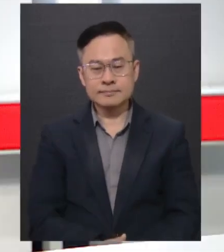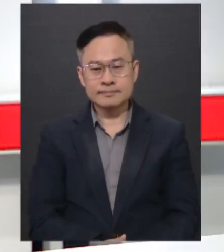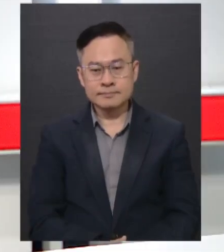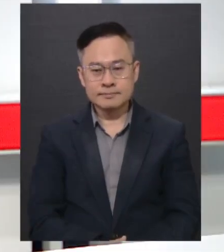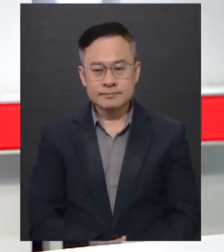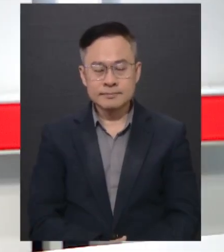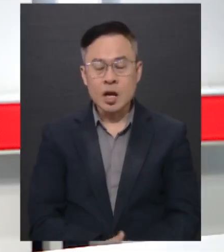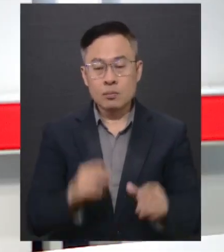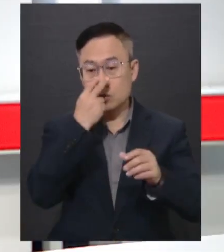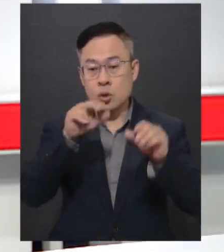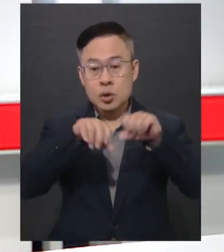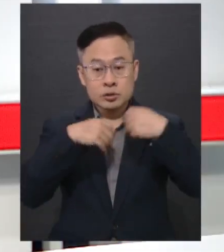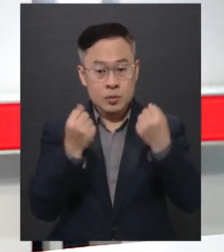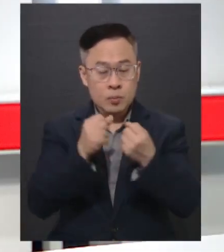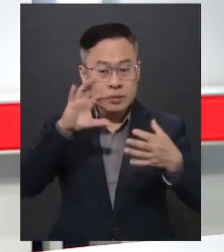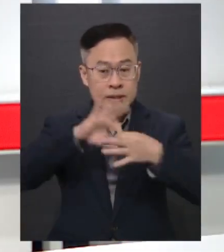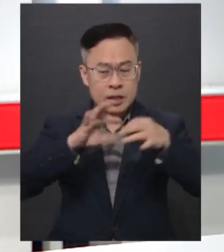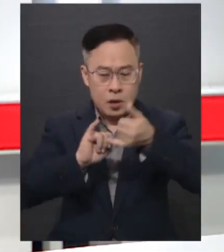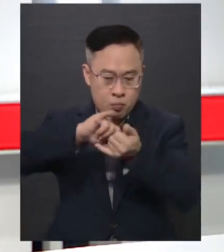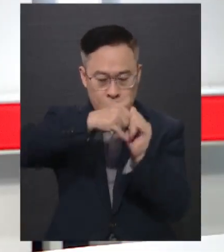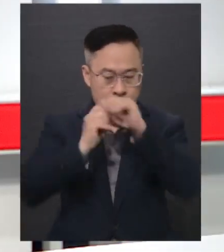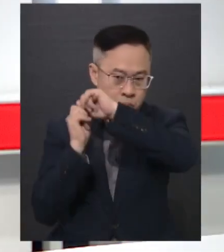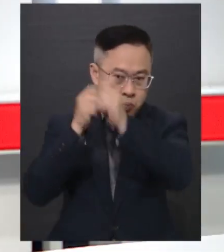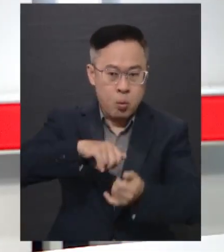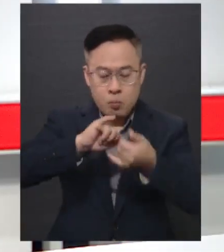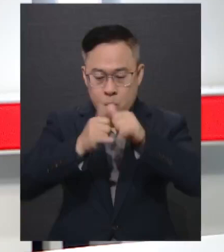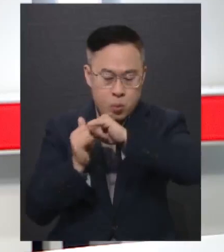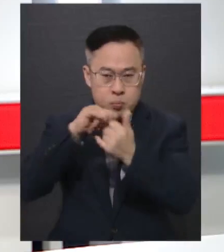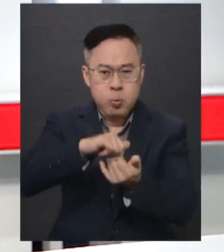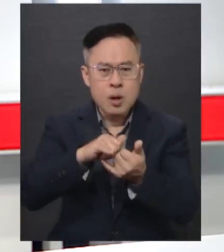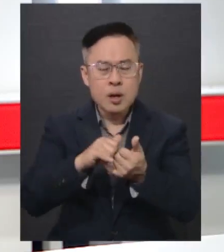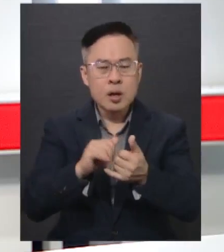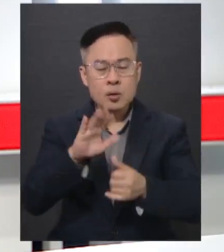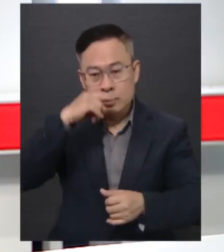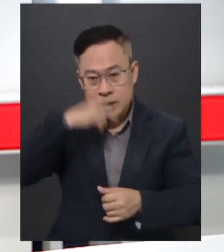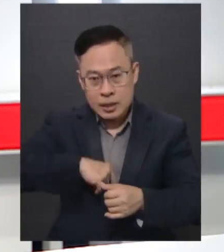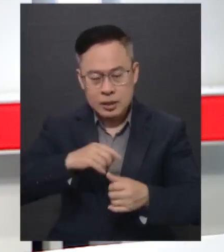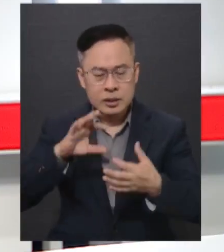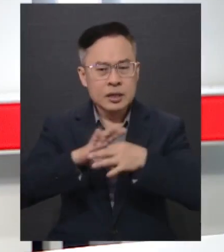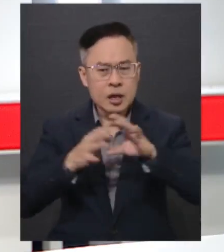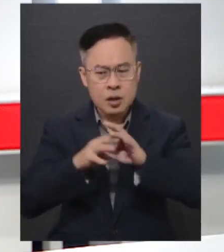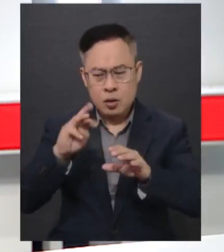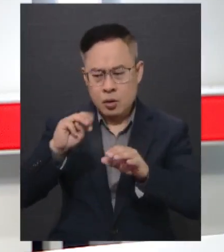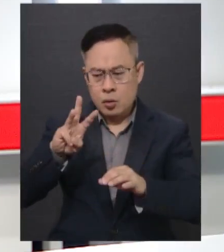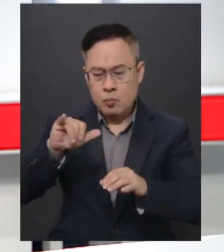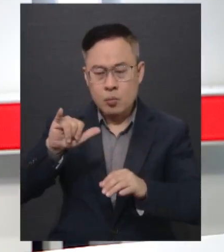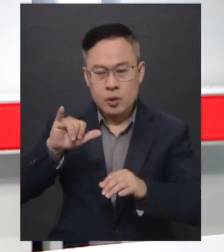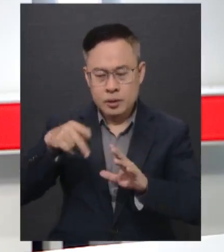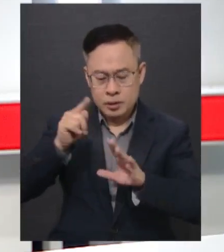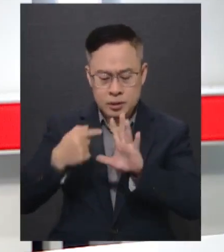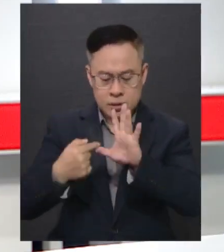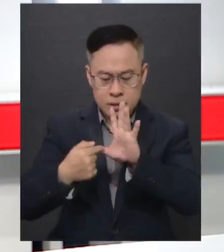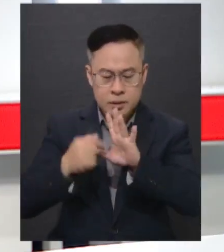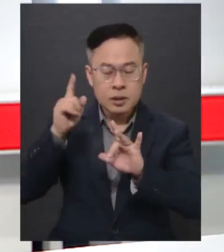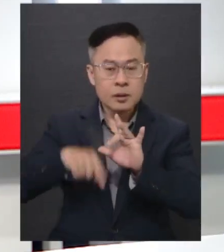ขยับมาที่สมาคมกีฬามวยปล้ำแห่งประเทศไทยกันหน่อยค่ะล่าสุดนะคะก็ออกมายืนยันค่ะว่าไม่ได้เป็นห่วงเรื่องของงบประมาณการเก็บตัวนัก